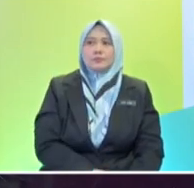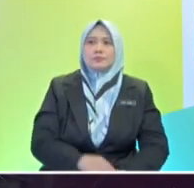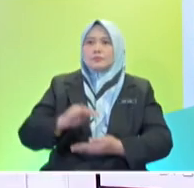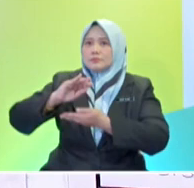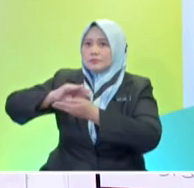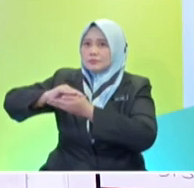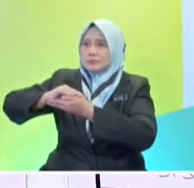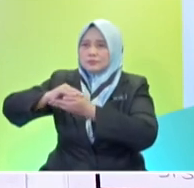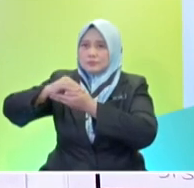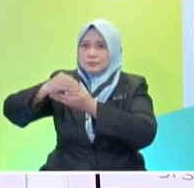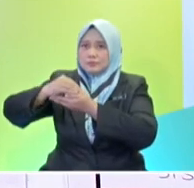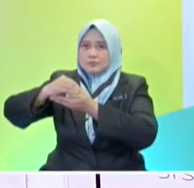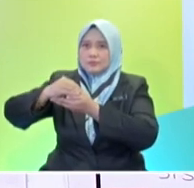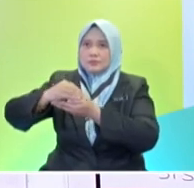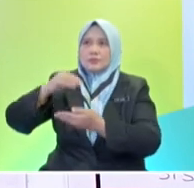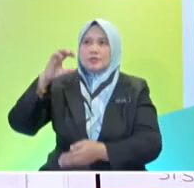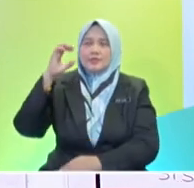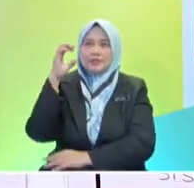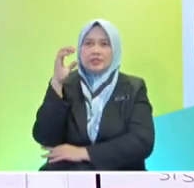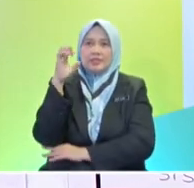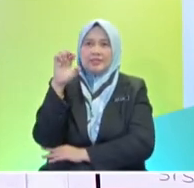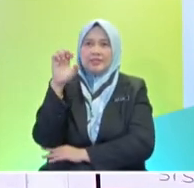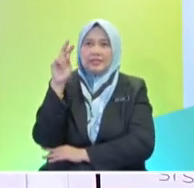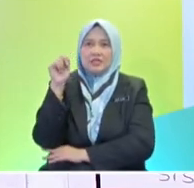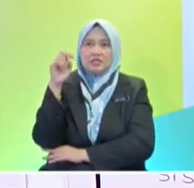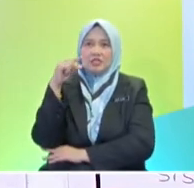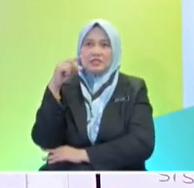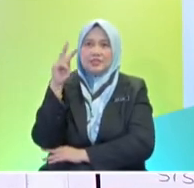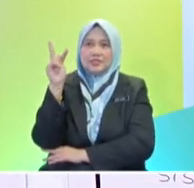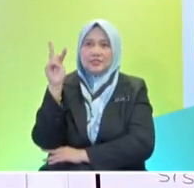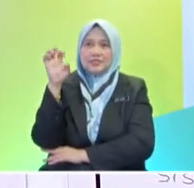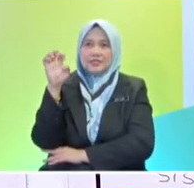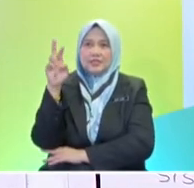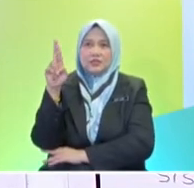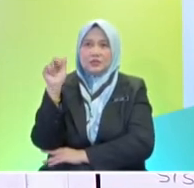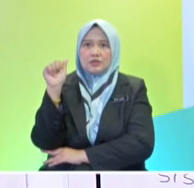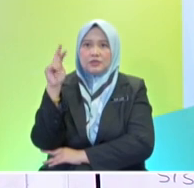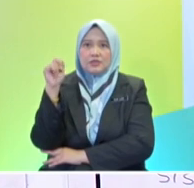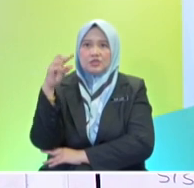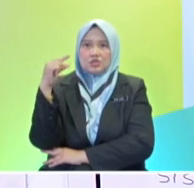Kalau keras untuk kura-kura, pasti namanya